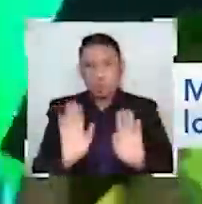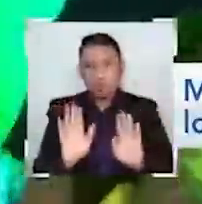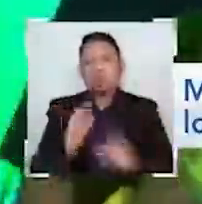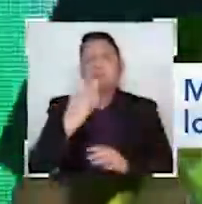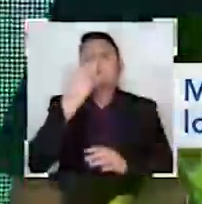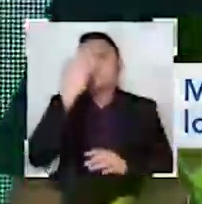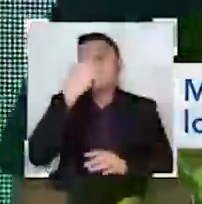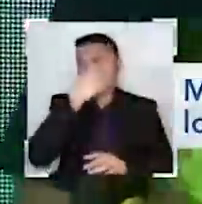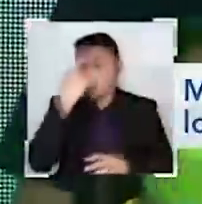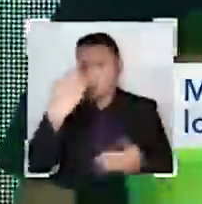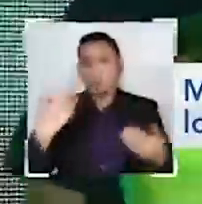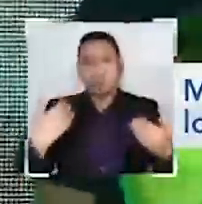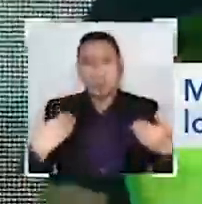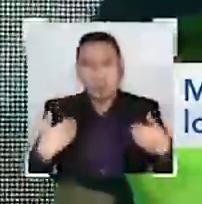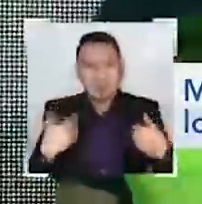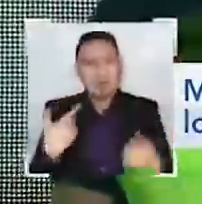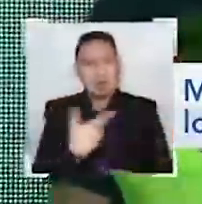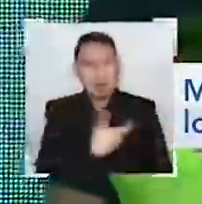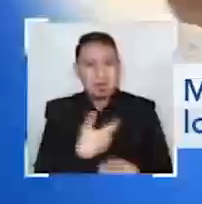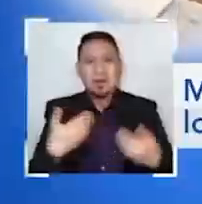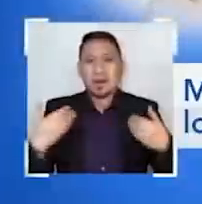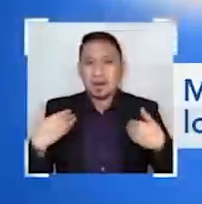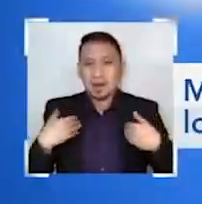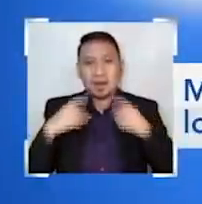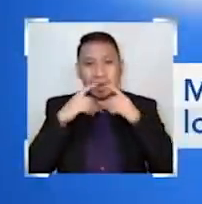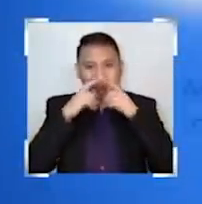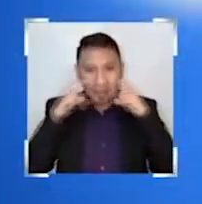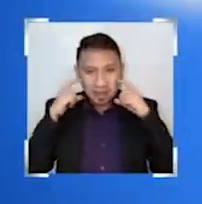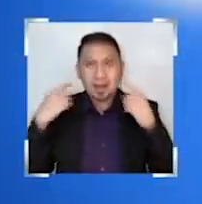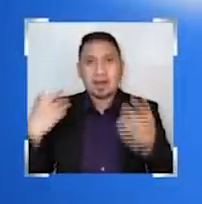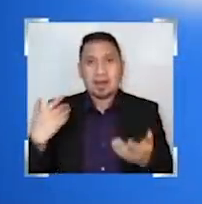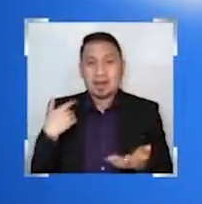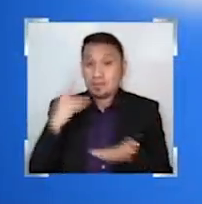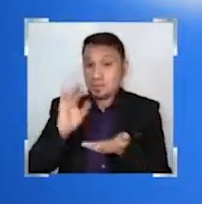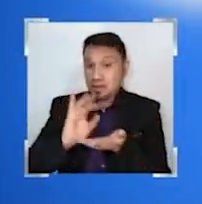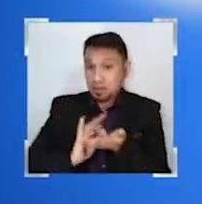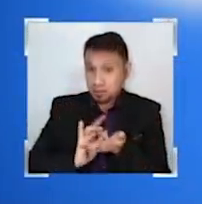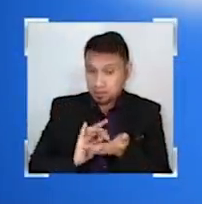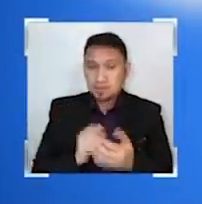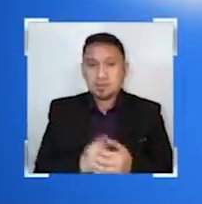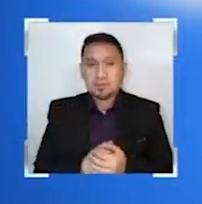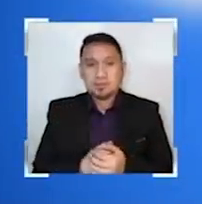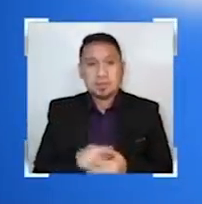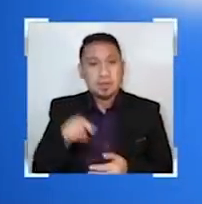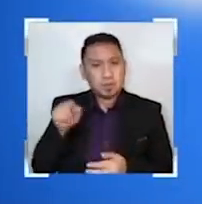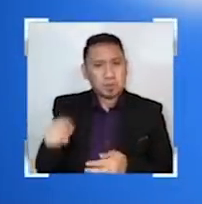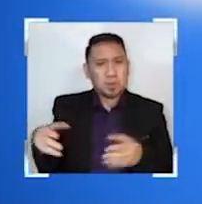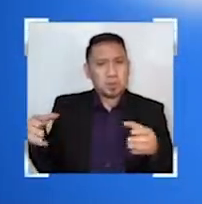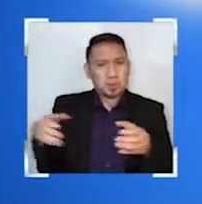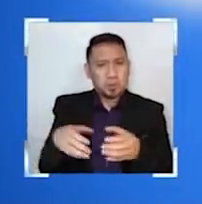bakuna, may mask na, may gamot na. Kinumpirma naman ang kampo ni Marcos na nagpulong sina